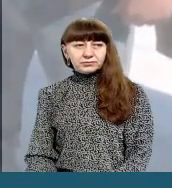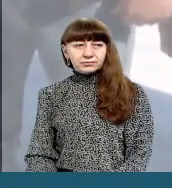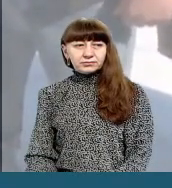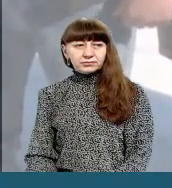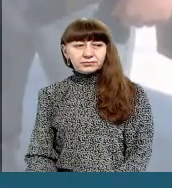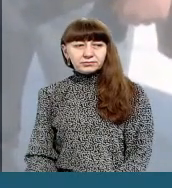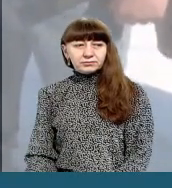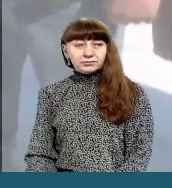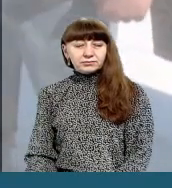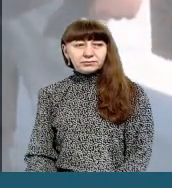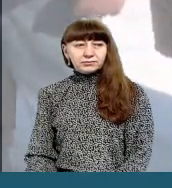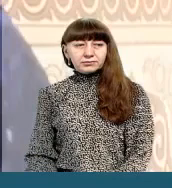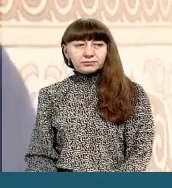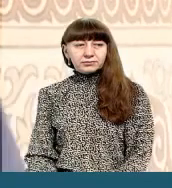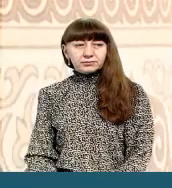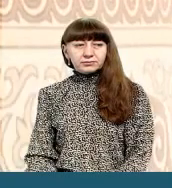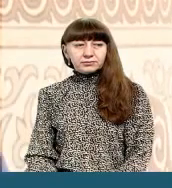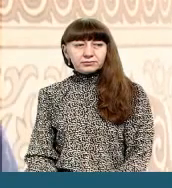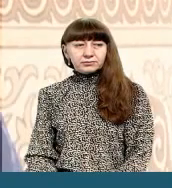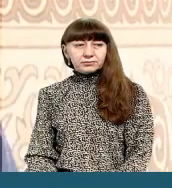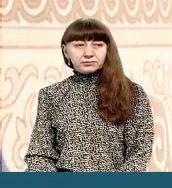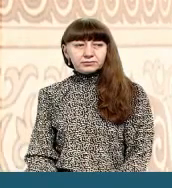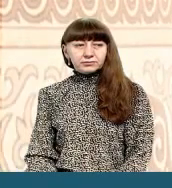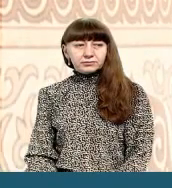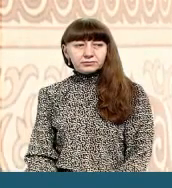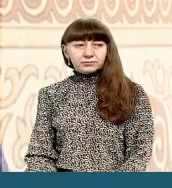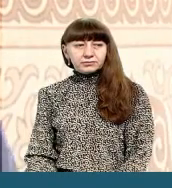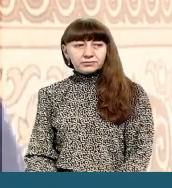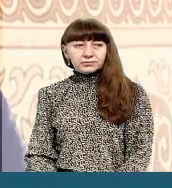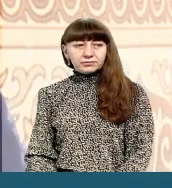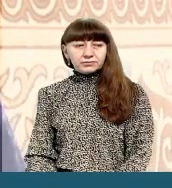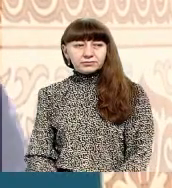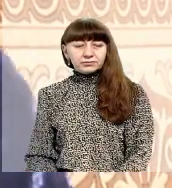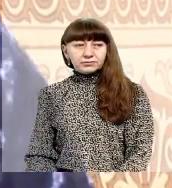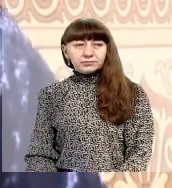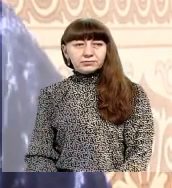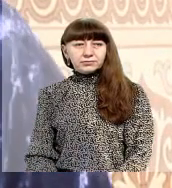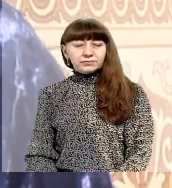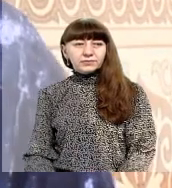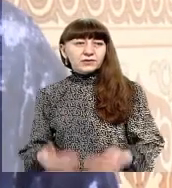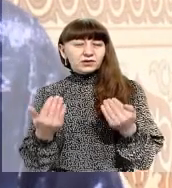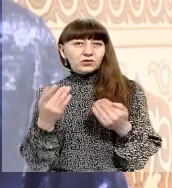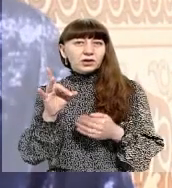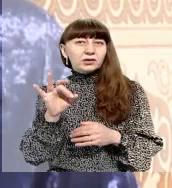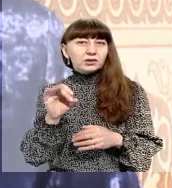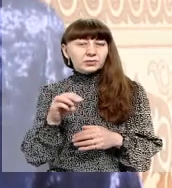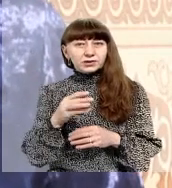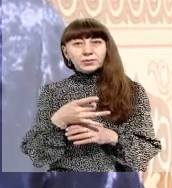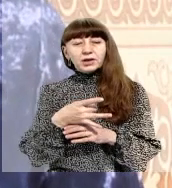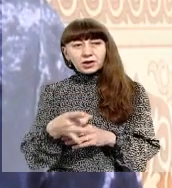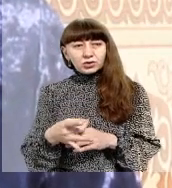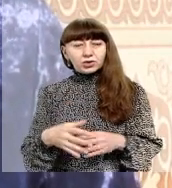22. 23. Ну, все вместе считаем. Бүгін міне Алтынсарин ауданында Наурыз мерекесін тойлатып отырмыз.